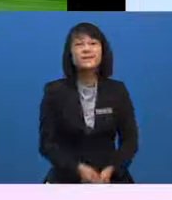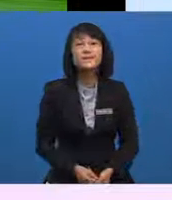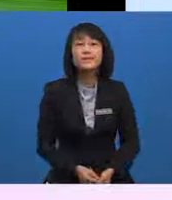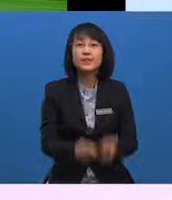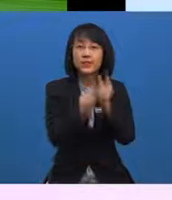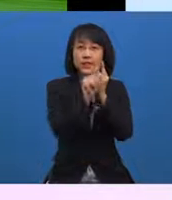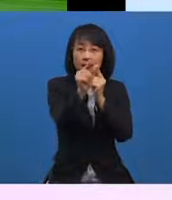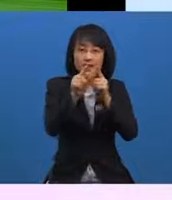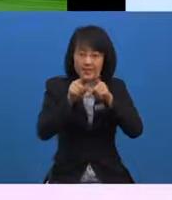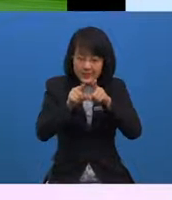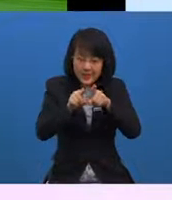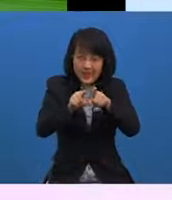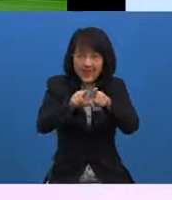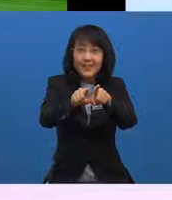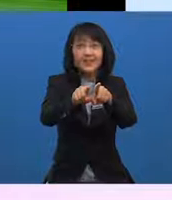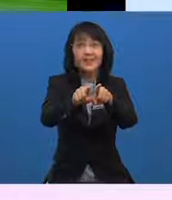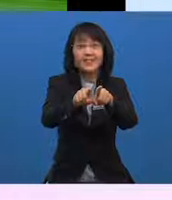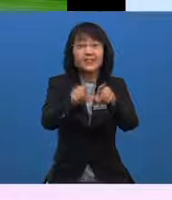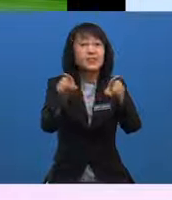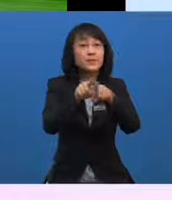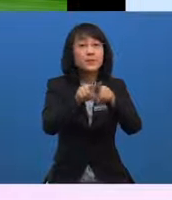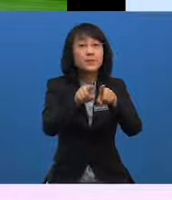selari seperti rajah.